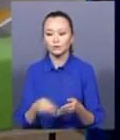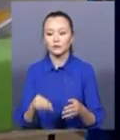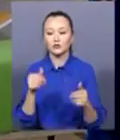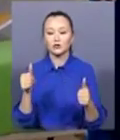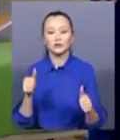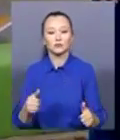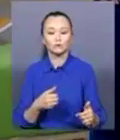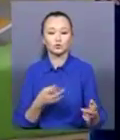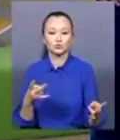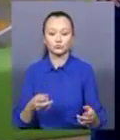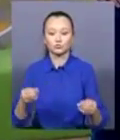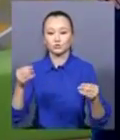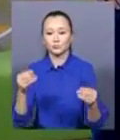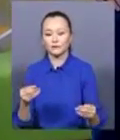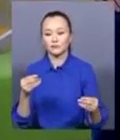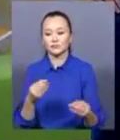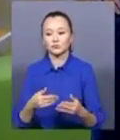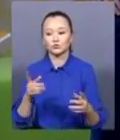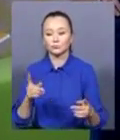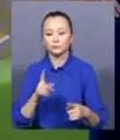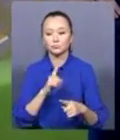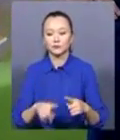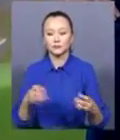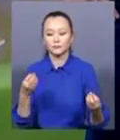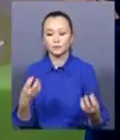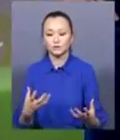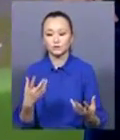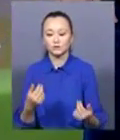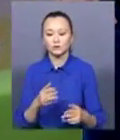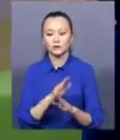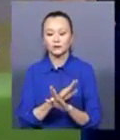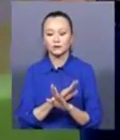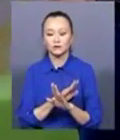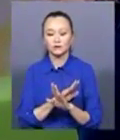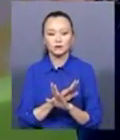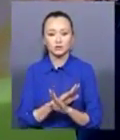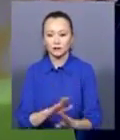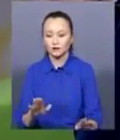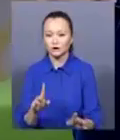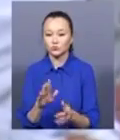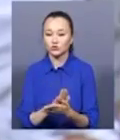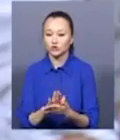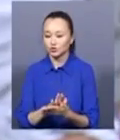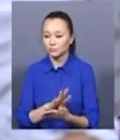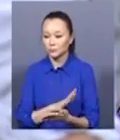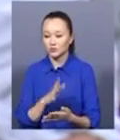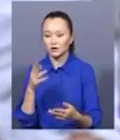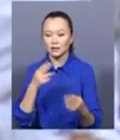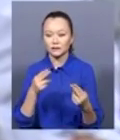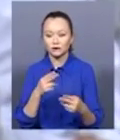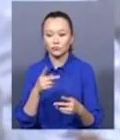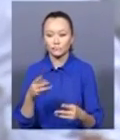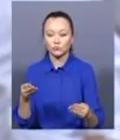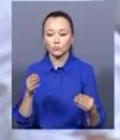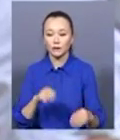и вот мне вот хочется ее повесить, и чтобы это было быстро и просто. Нет, либо вы что-то чистили, либо картина у вас